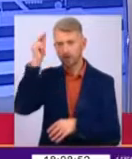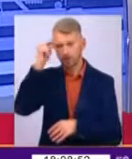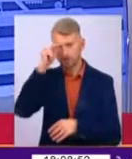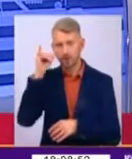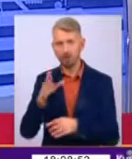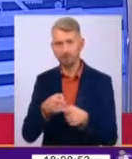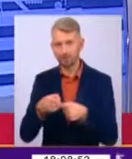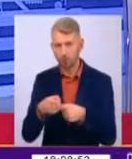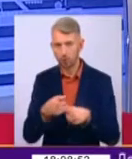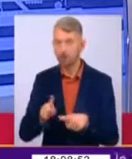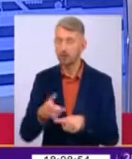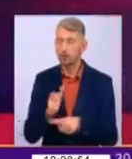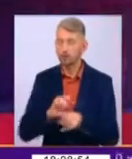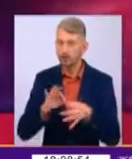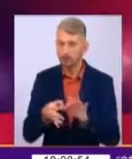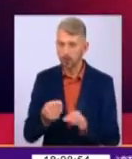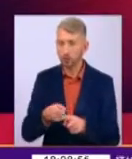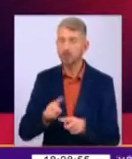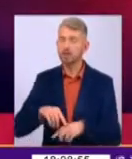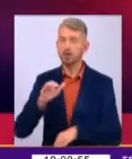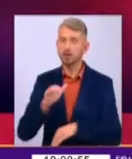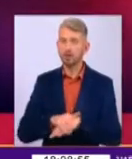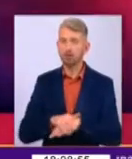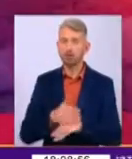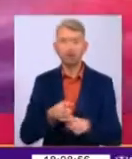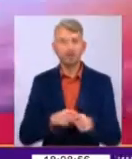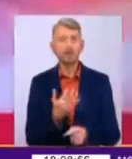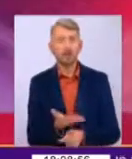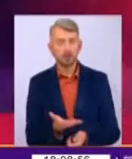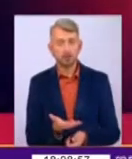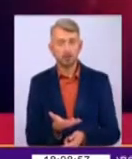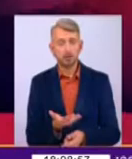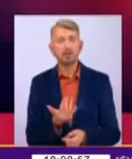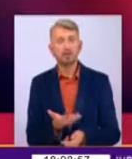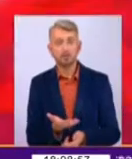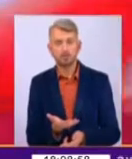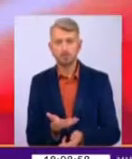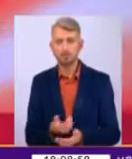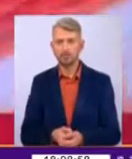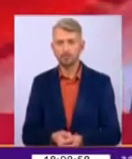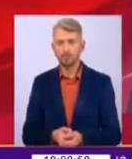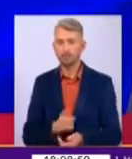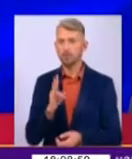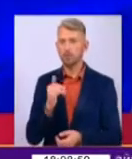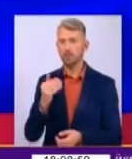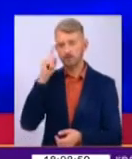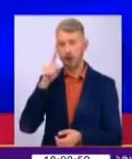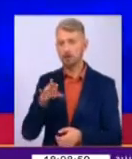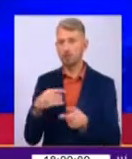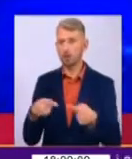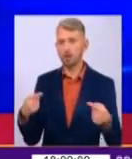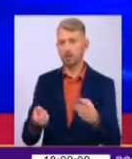і Білорусі. Це дуже складно. Це фактично... Це скільки? Це скільки? Ну, ви знаєте, по